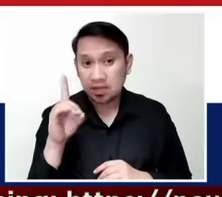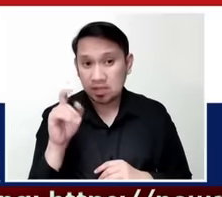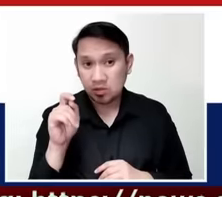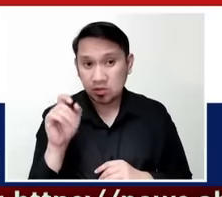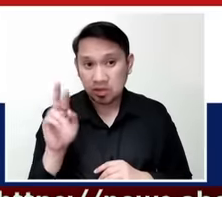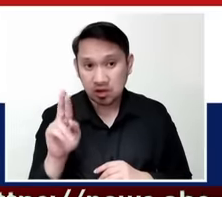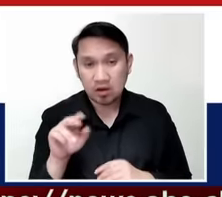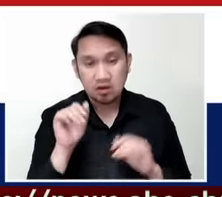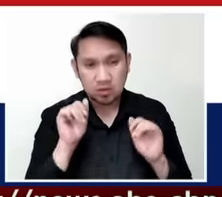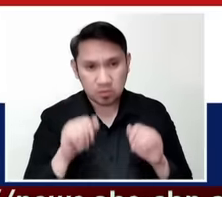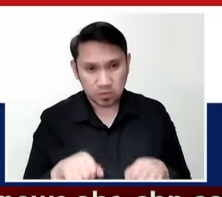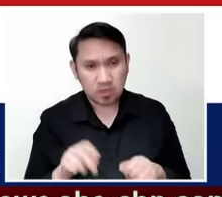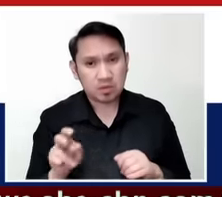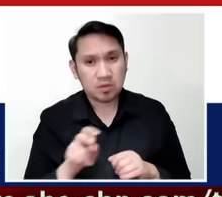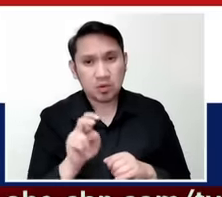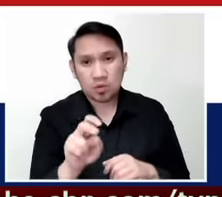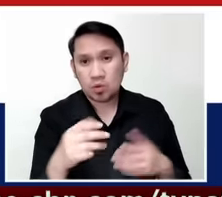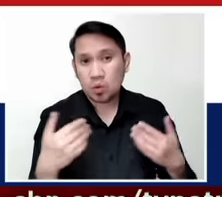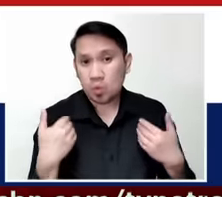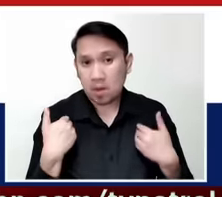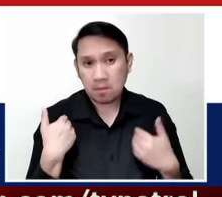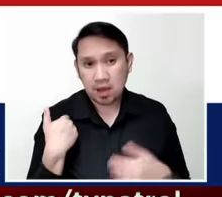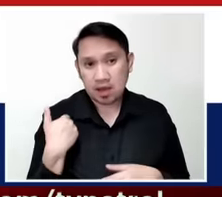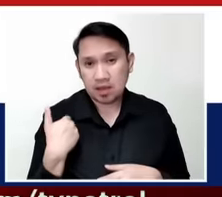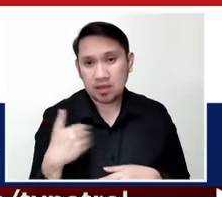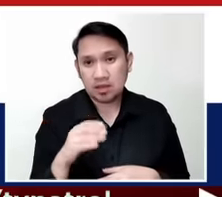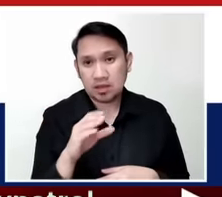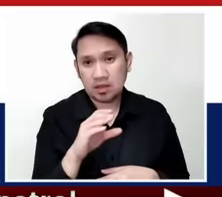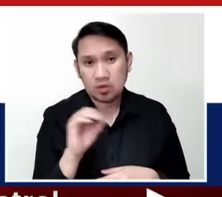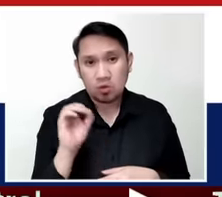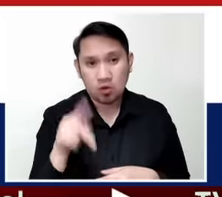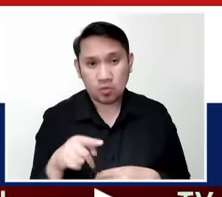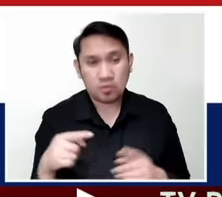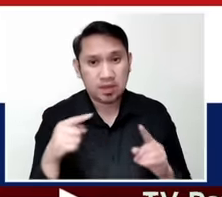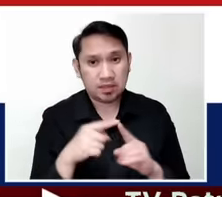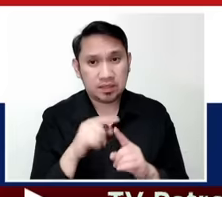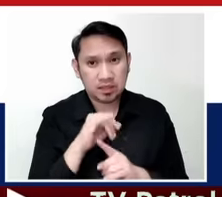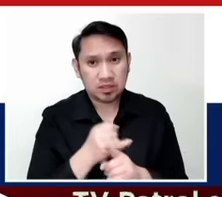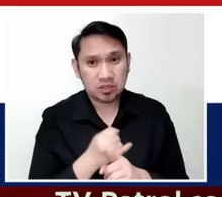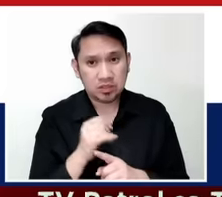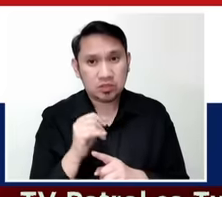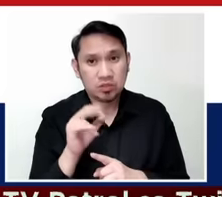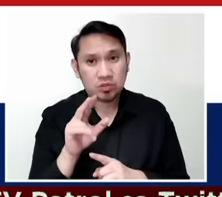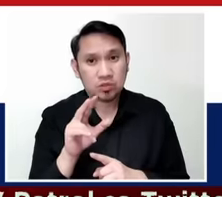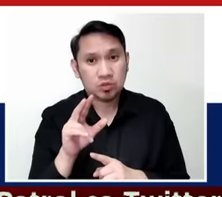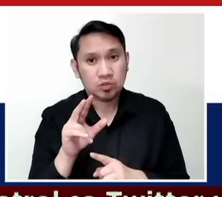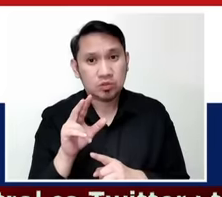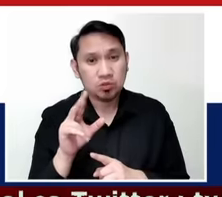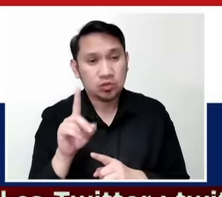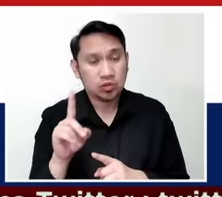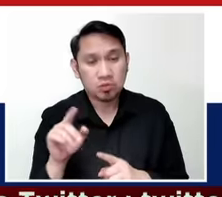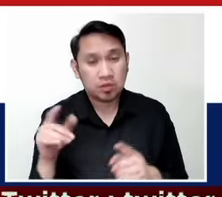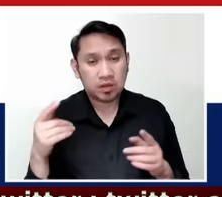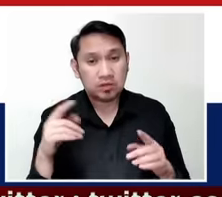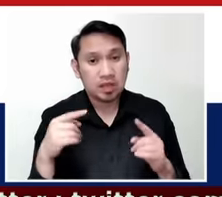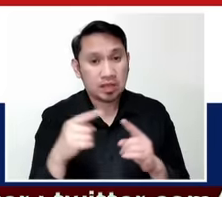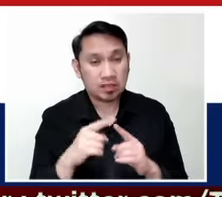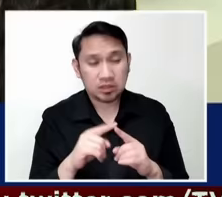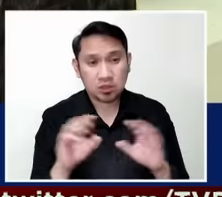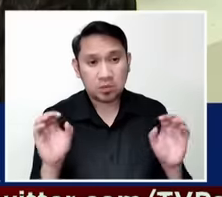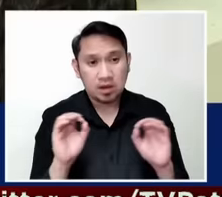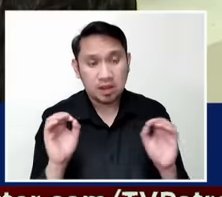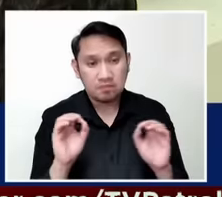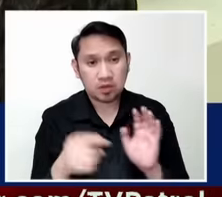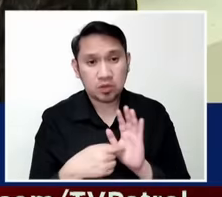pang bumiyahe ang mga hindi pa consolidated hanggang katapusan habang hindi pa nailalabas ang kabuuang datos ng